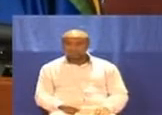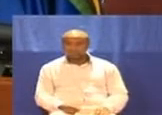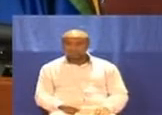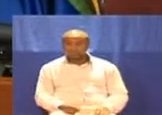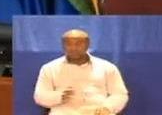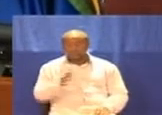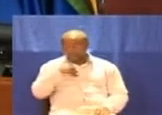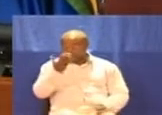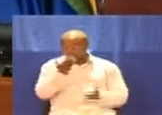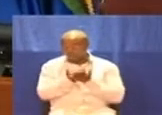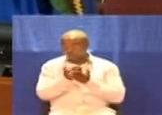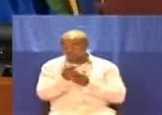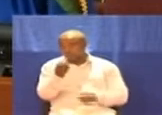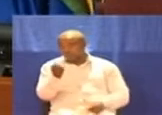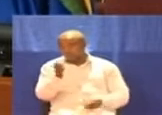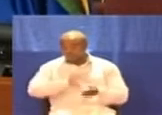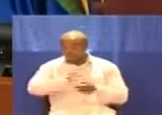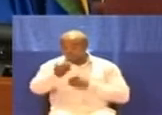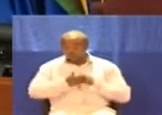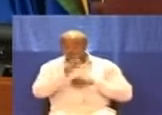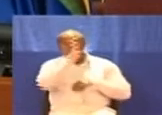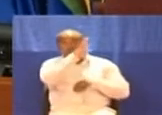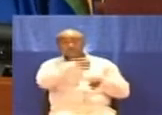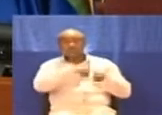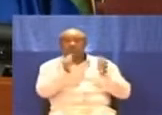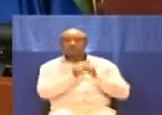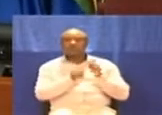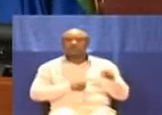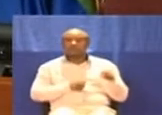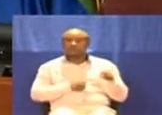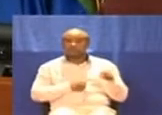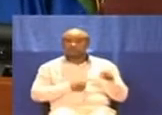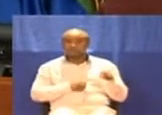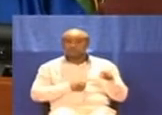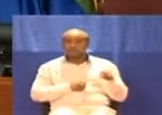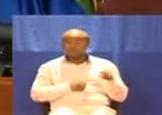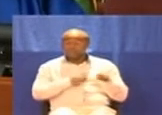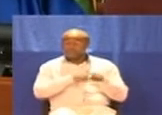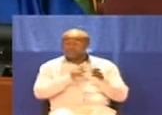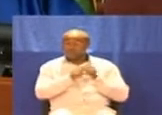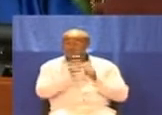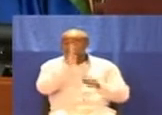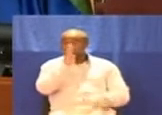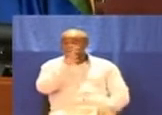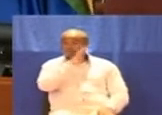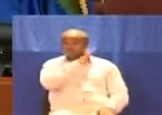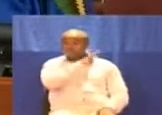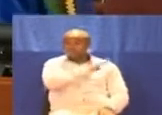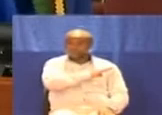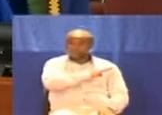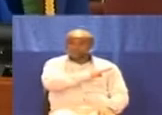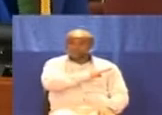Baada ya finance bill tutarudi kwenye saa 10. Kwenye saa 10 tutawaletea